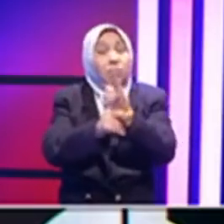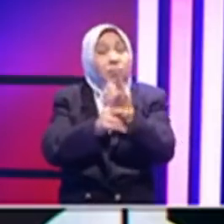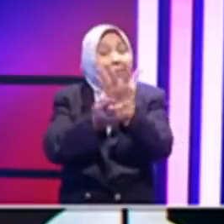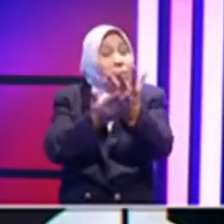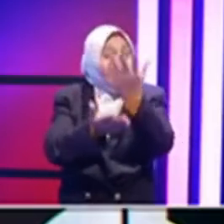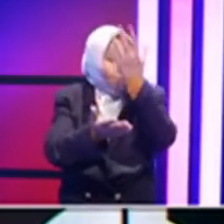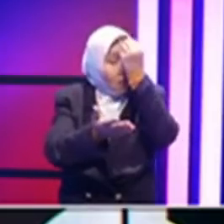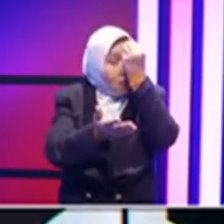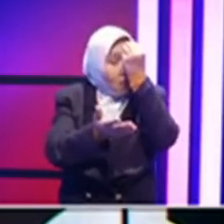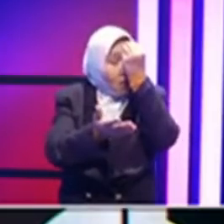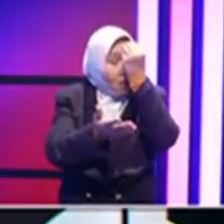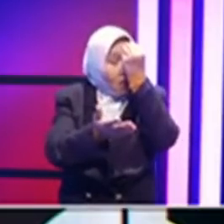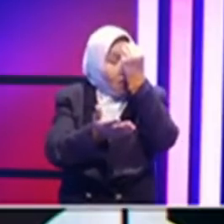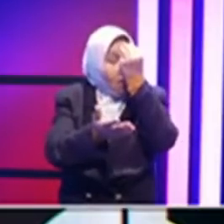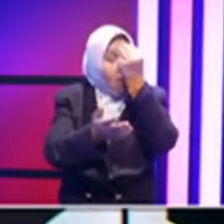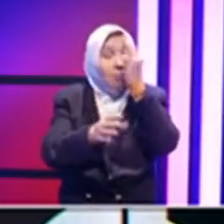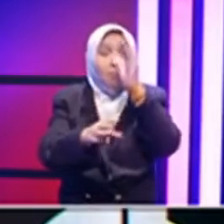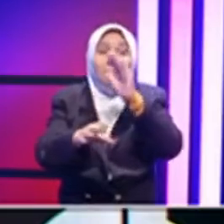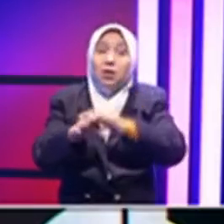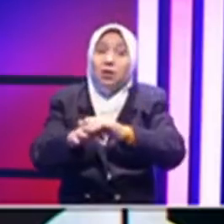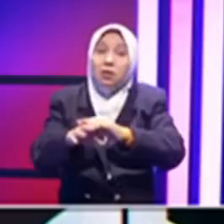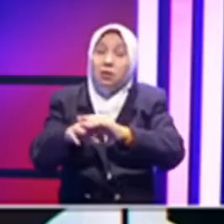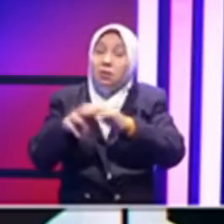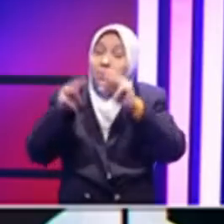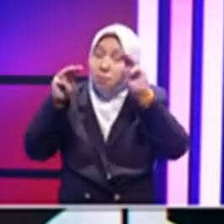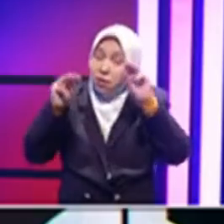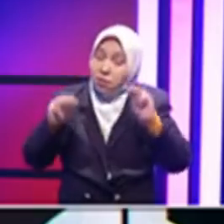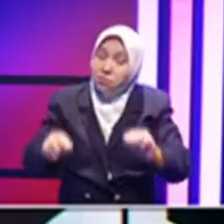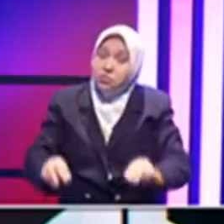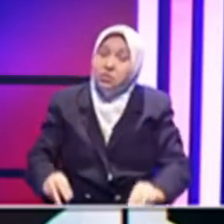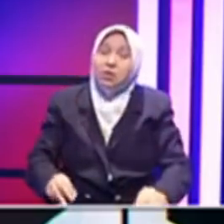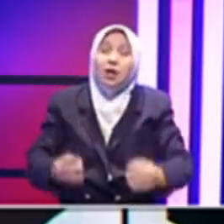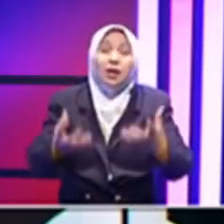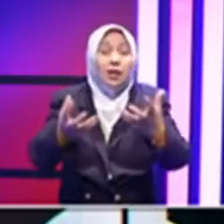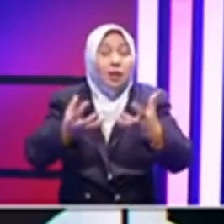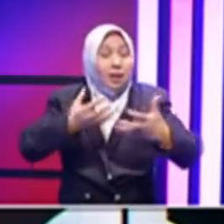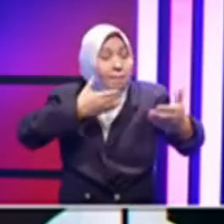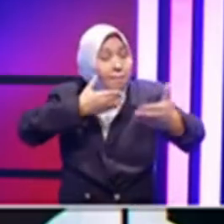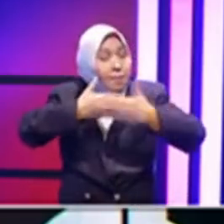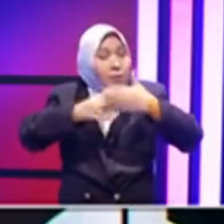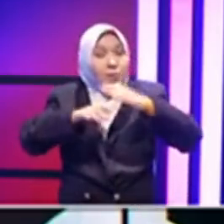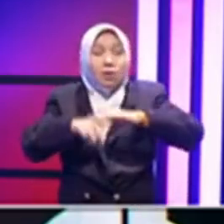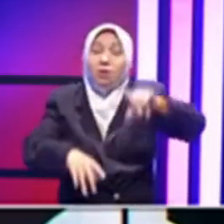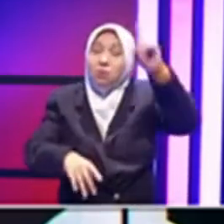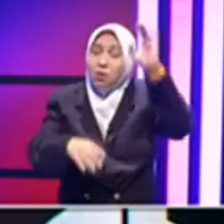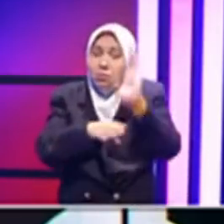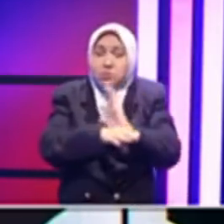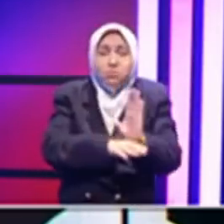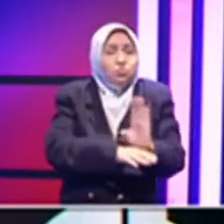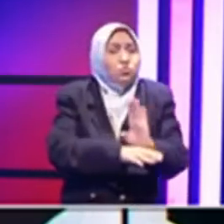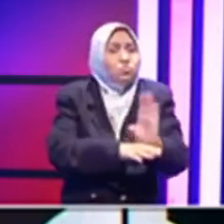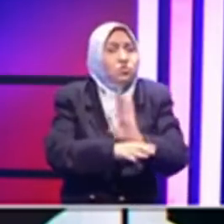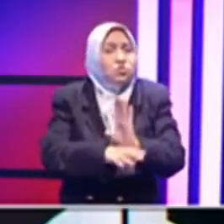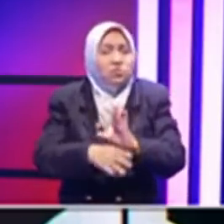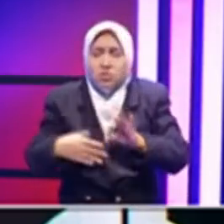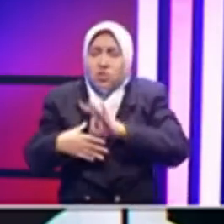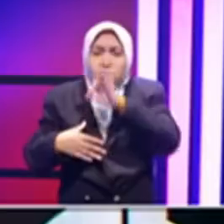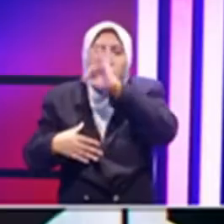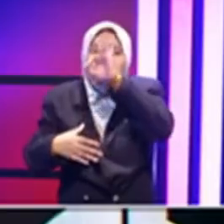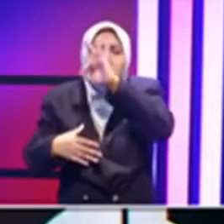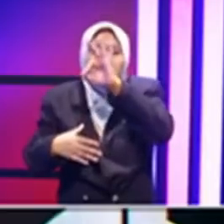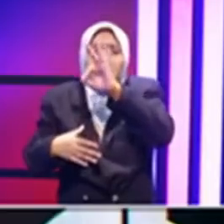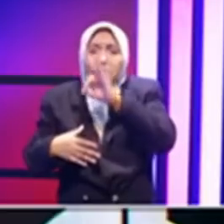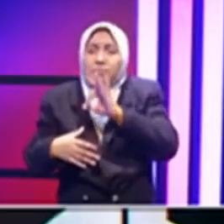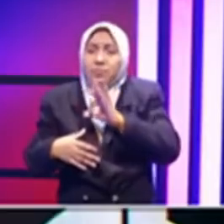pelajaran kepada hamba yang munib, yang ingin kembali pada Allah. Dia waktu sibuk-sibuk Ustaz, jiwa kita ni tak munib,